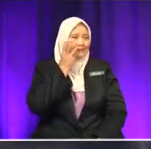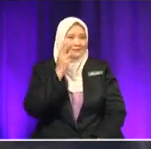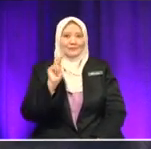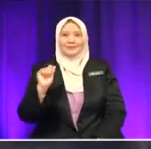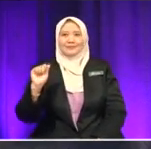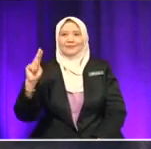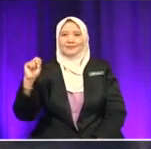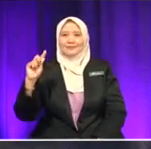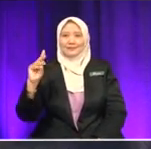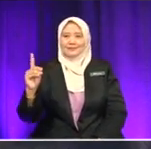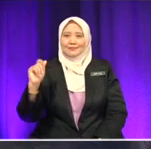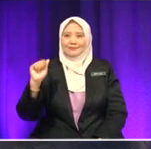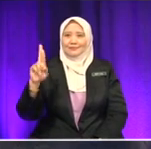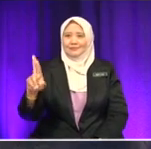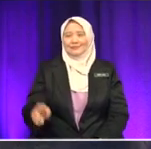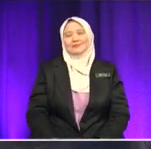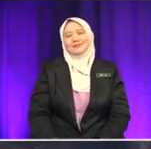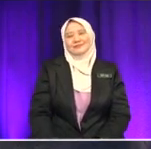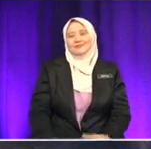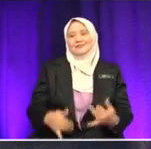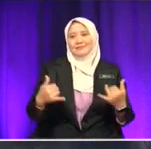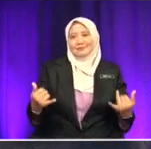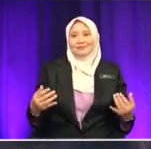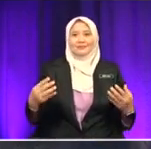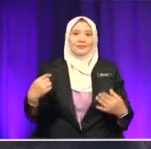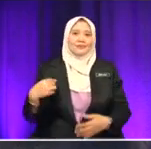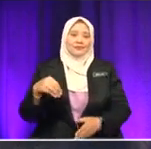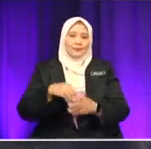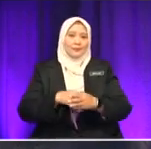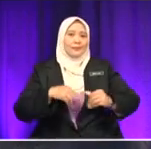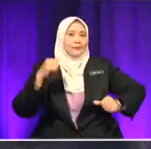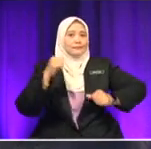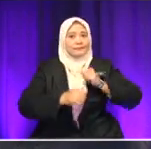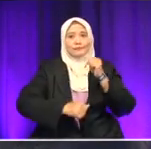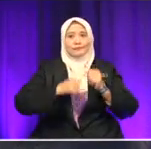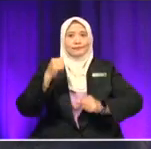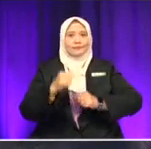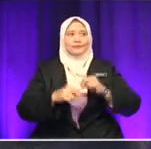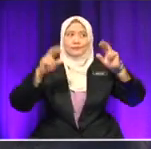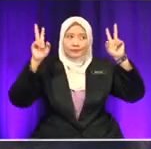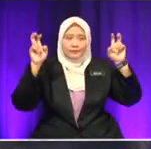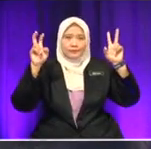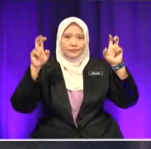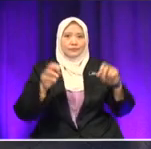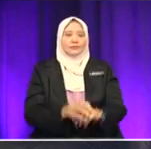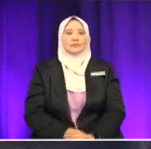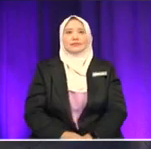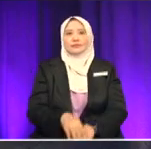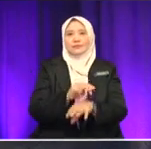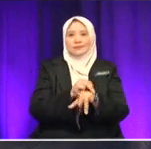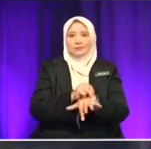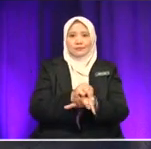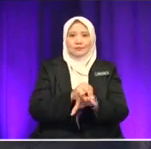simpan dulu. Sekarang ni kita nak belajar tentang mata pelajaran sains. Di mana tajuknya cikgu? Tajuknya adalah mikroorganisma